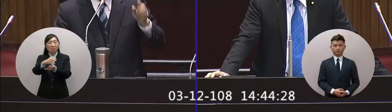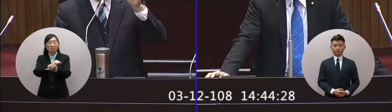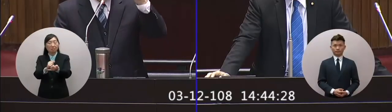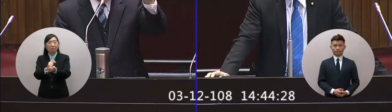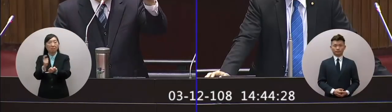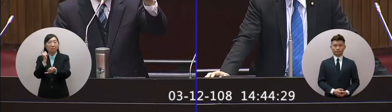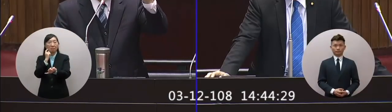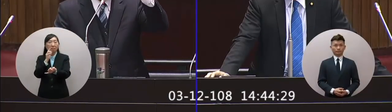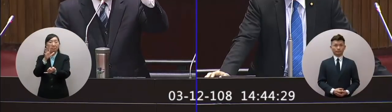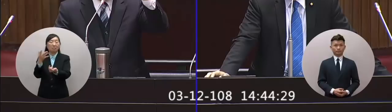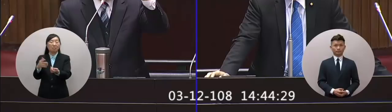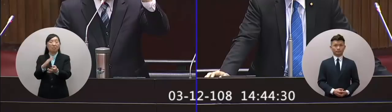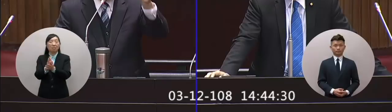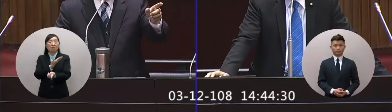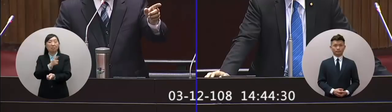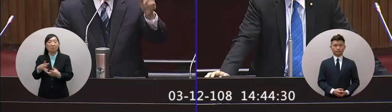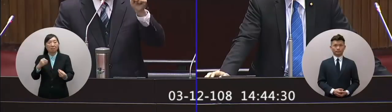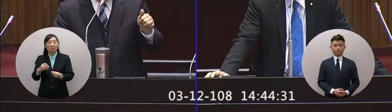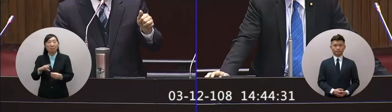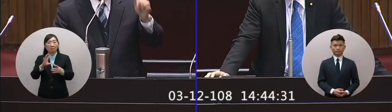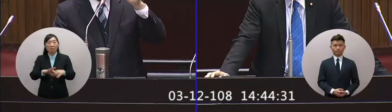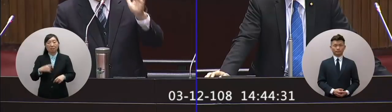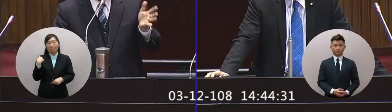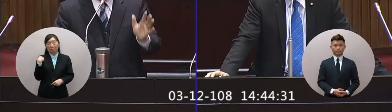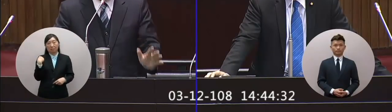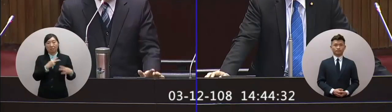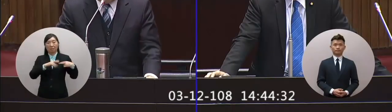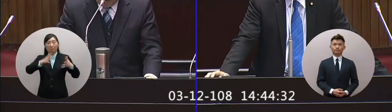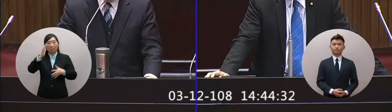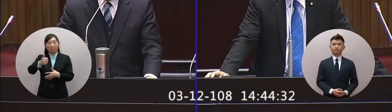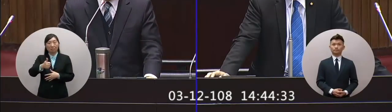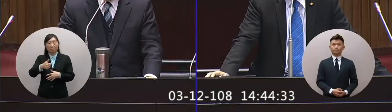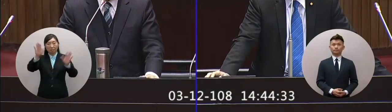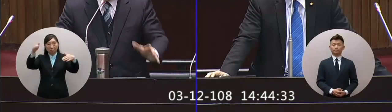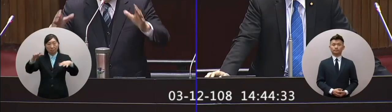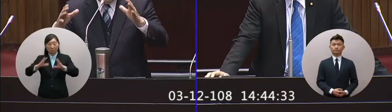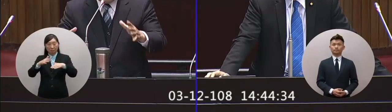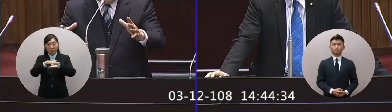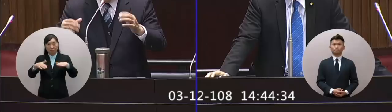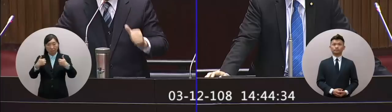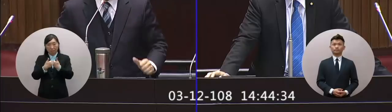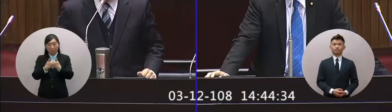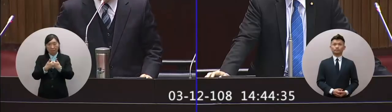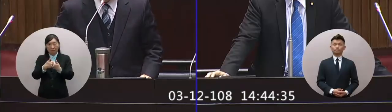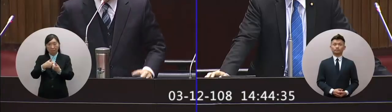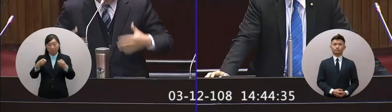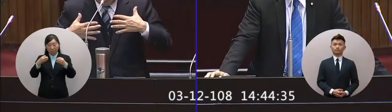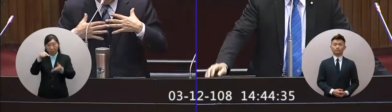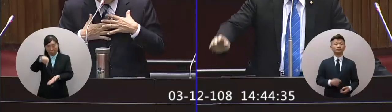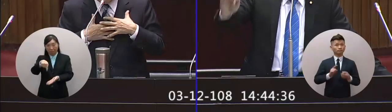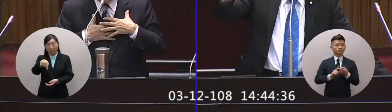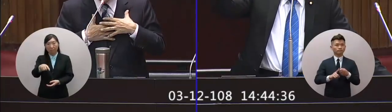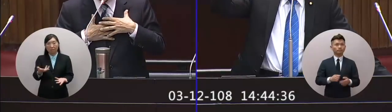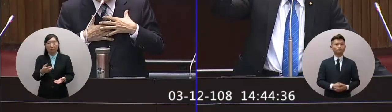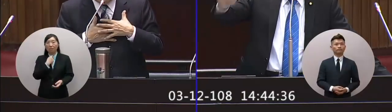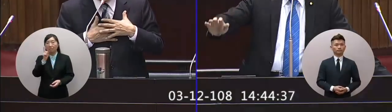盖。 所以 因为这样，所以蔡总统昨天特别召开国安会议，谈的就这种， 对， 怎